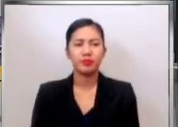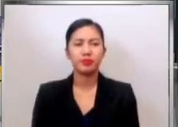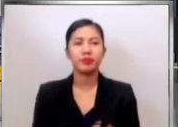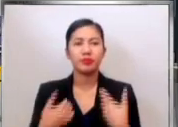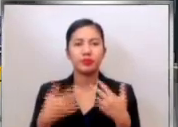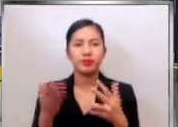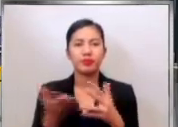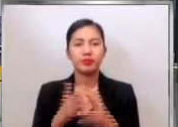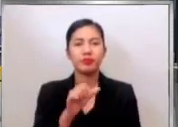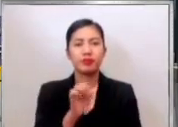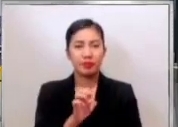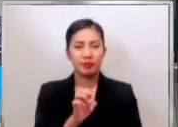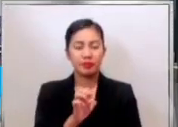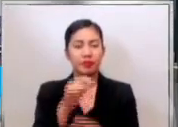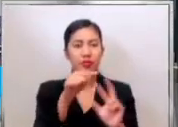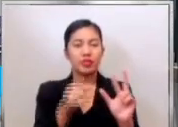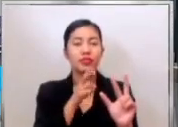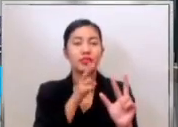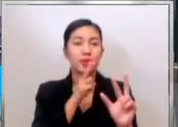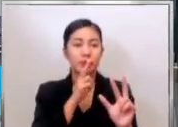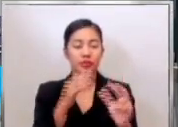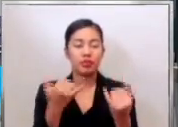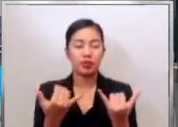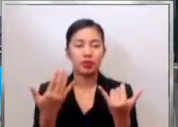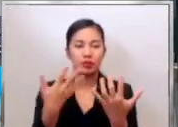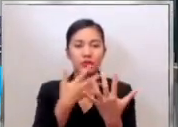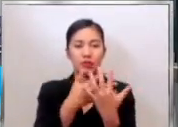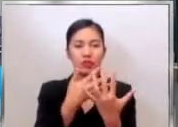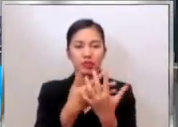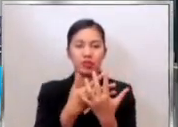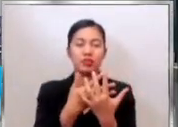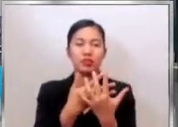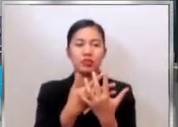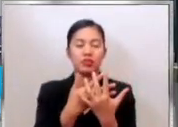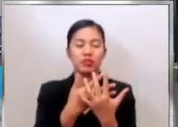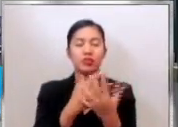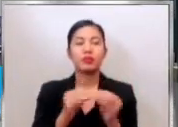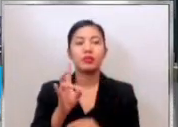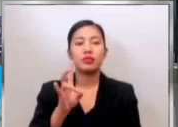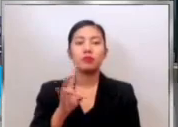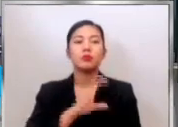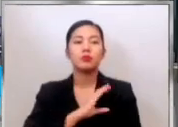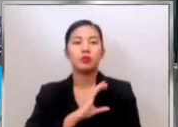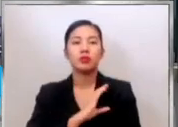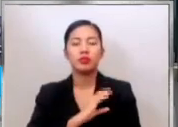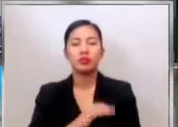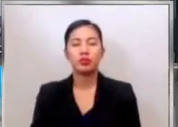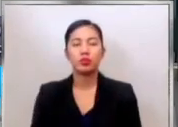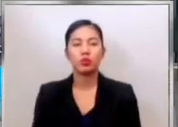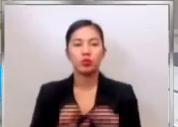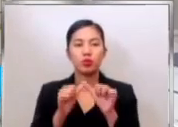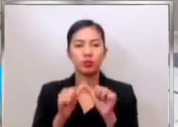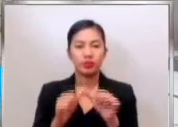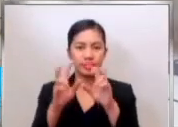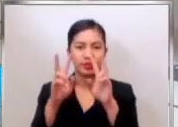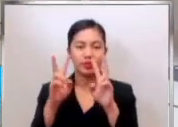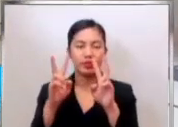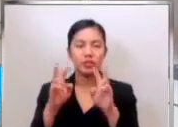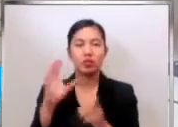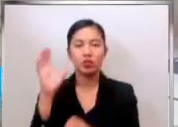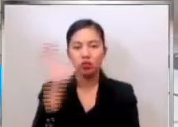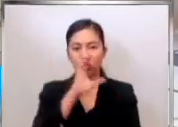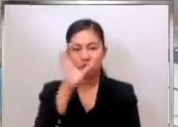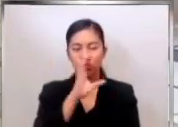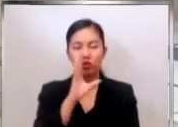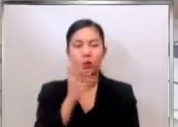suspect na nakakulong na ngayon dito sa Station 7 ng QCPD. Patuloy naman ang pagtugis sa kanilang mga kasamahan.